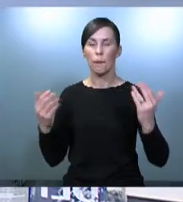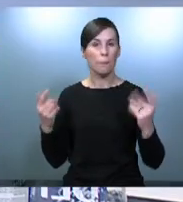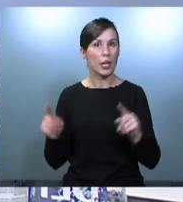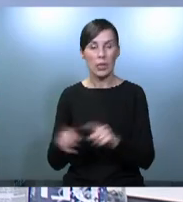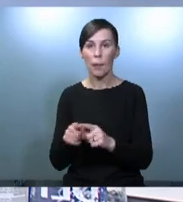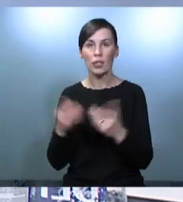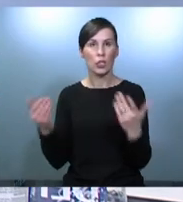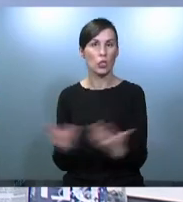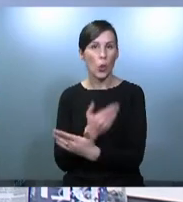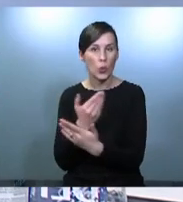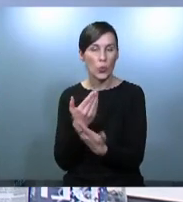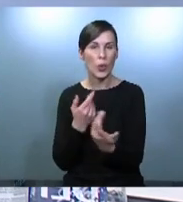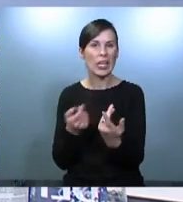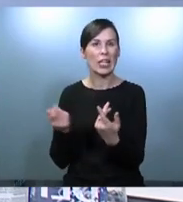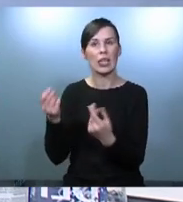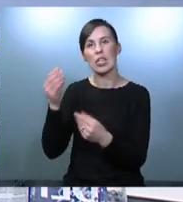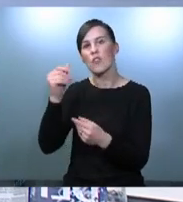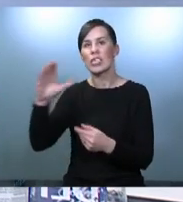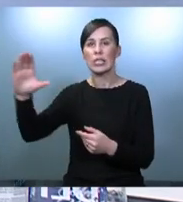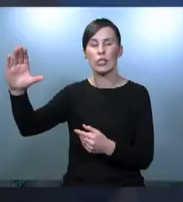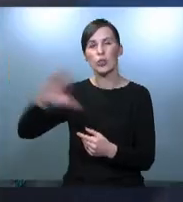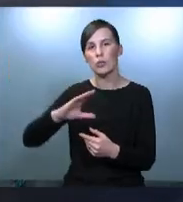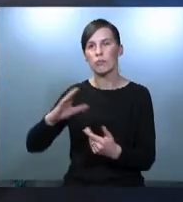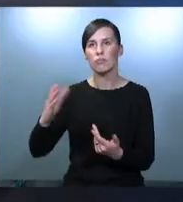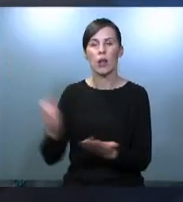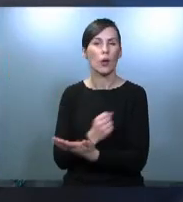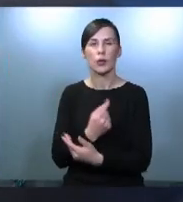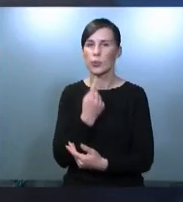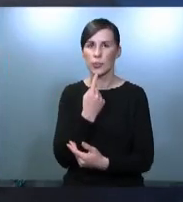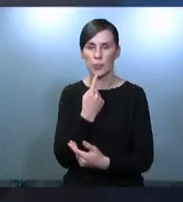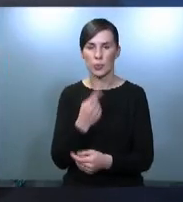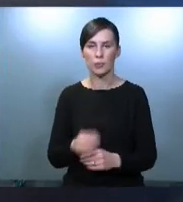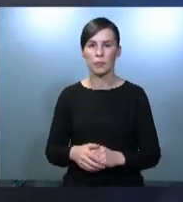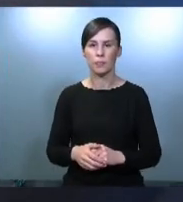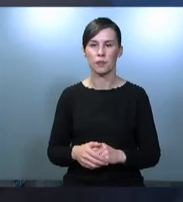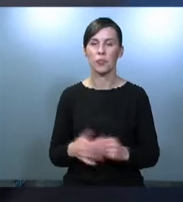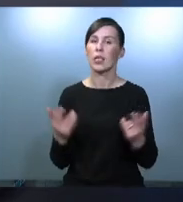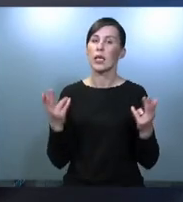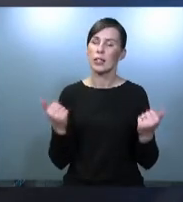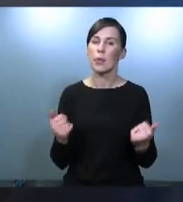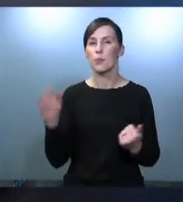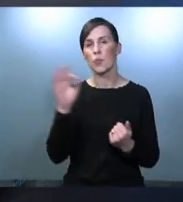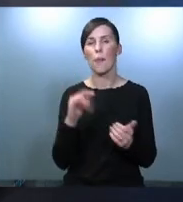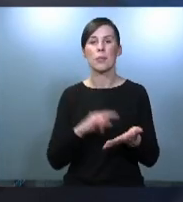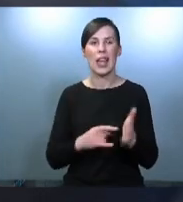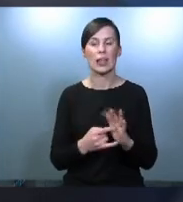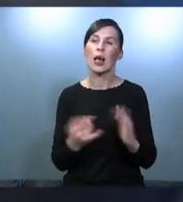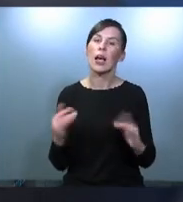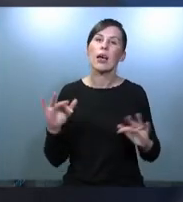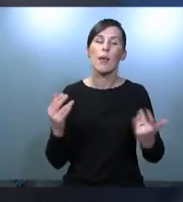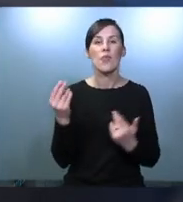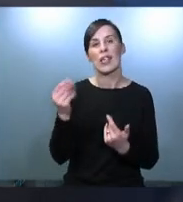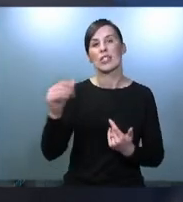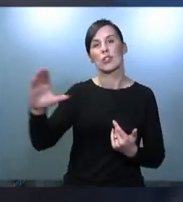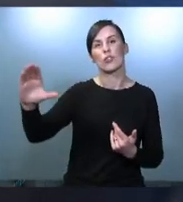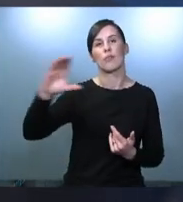pažangos yra sunku tikėtis, ar ne? Na taip, pilnai sutinku, o dabar apie planą, kaip pritraukti, tai sakykime,